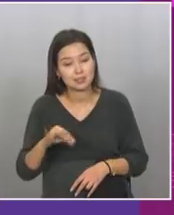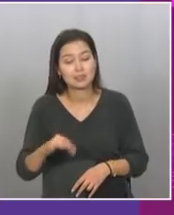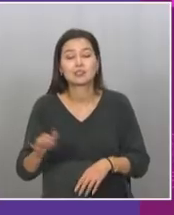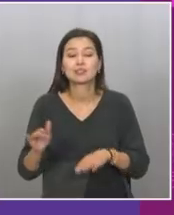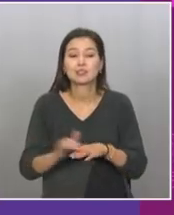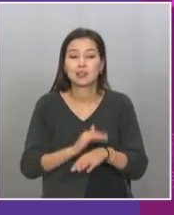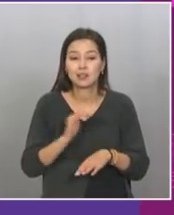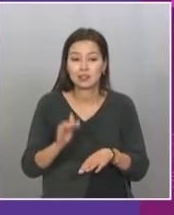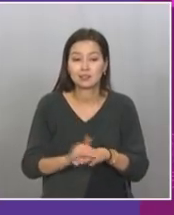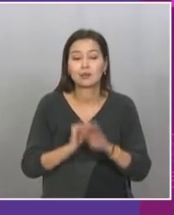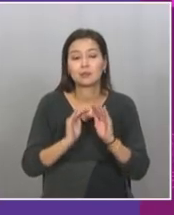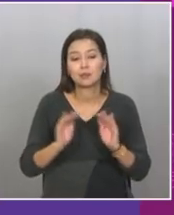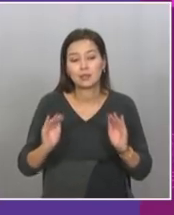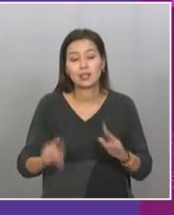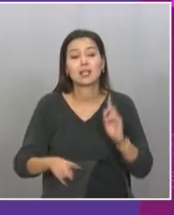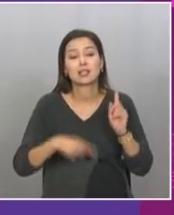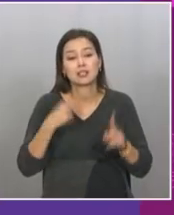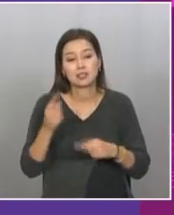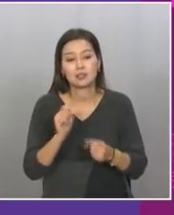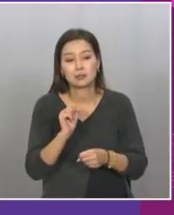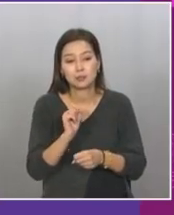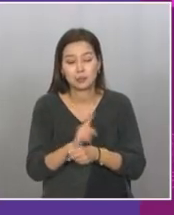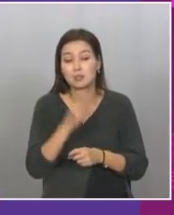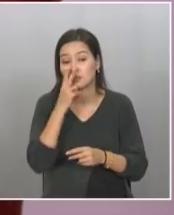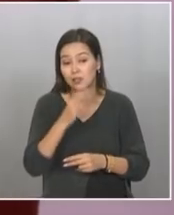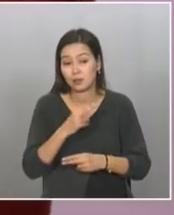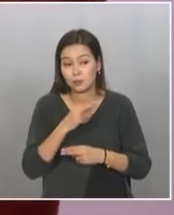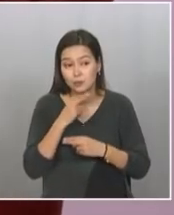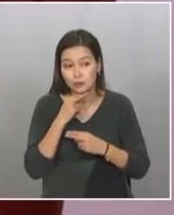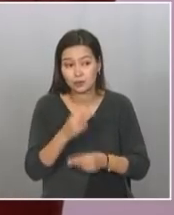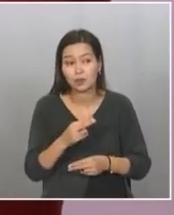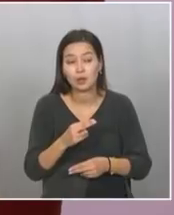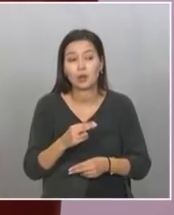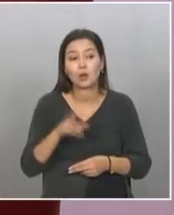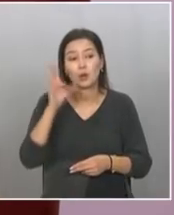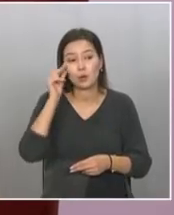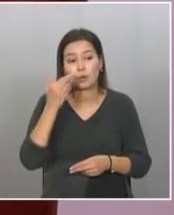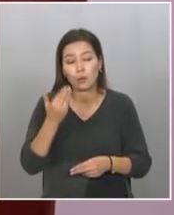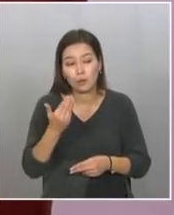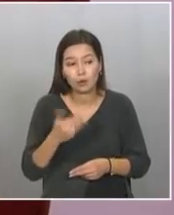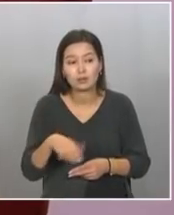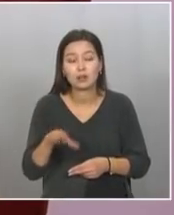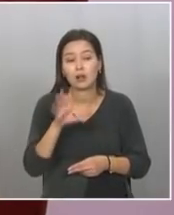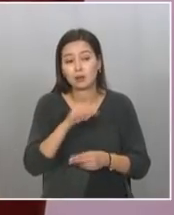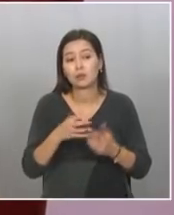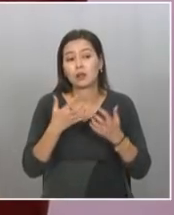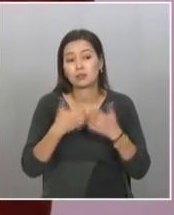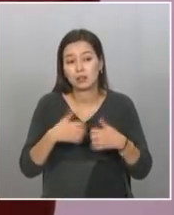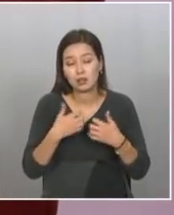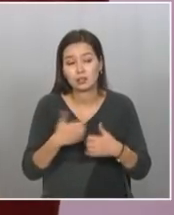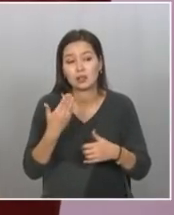Жарайсындар балалар, олай болса келесі тапсырмаға назар аударайық. Өрнектерді баған түрінде жазып,